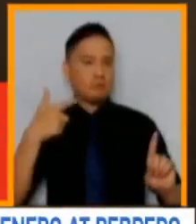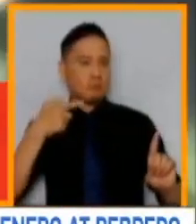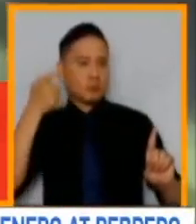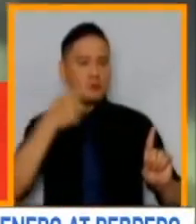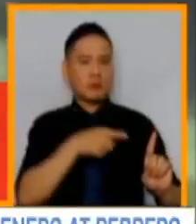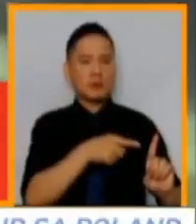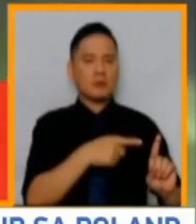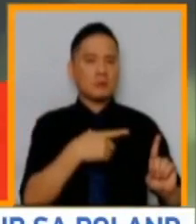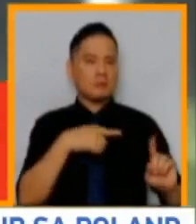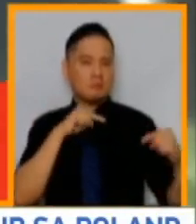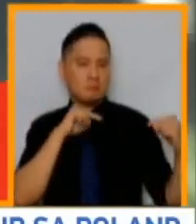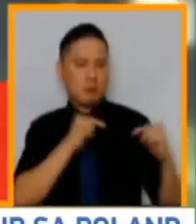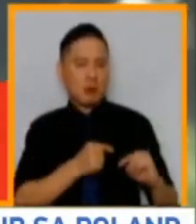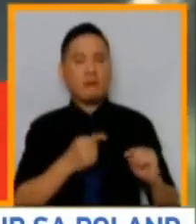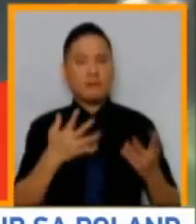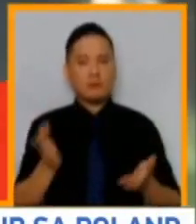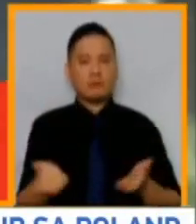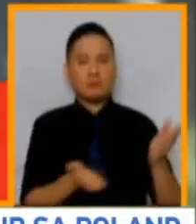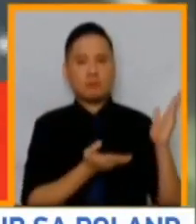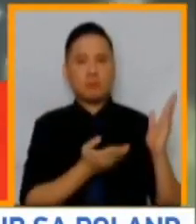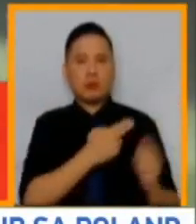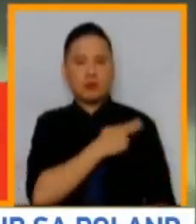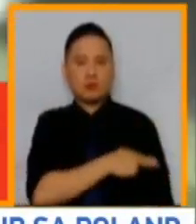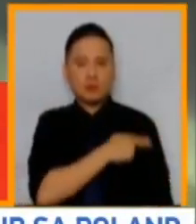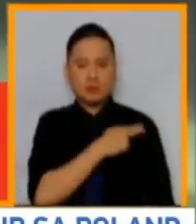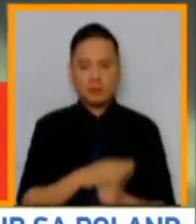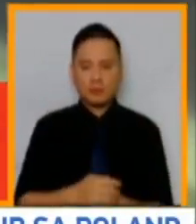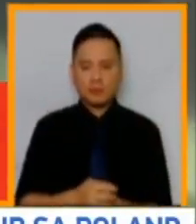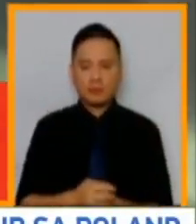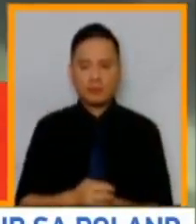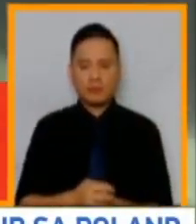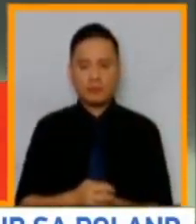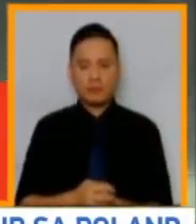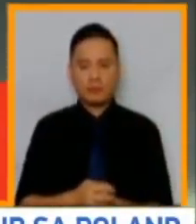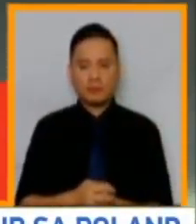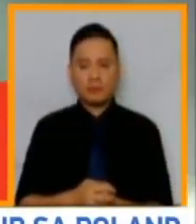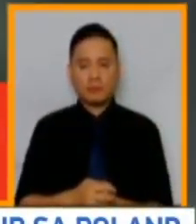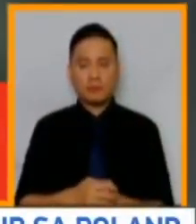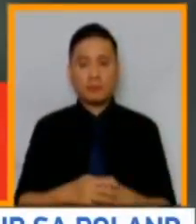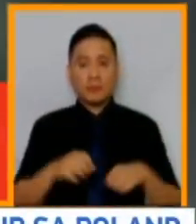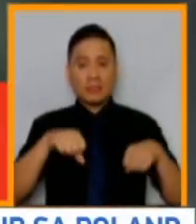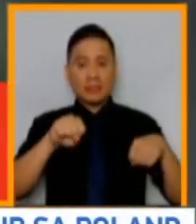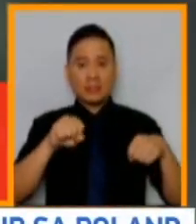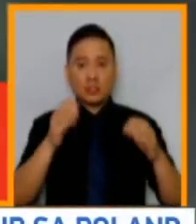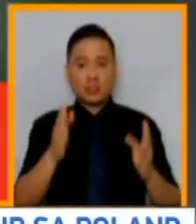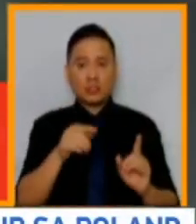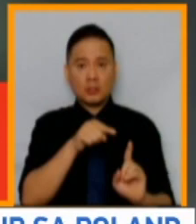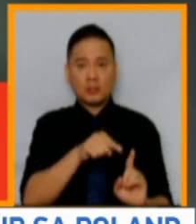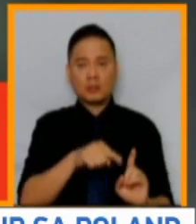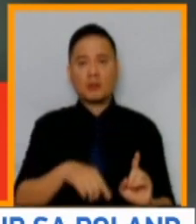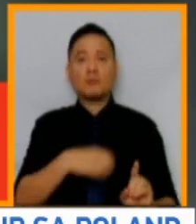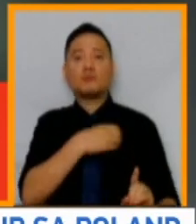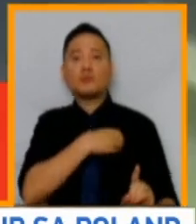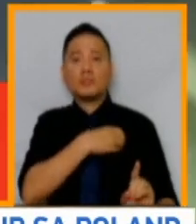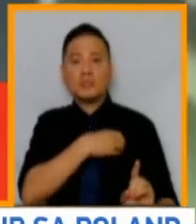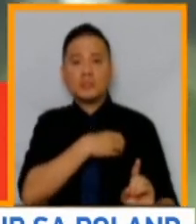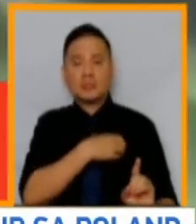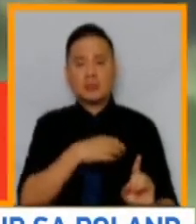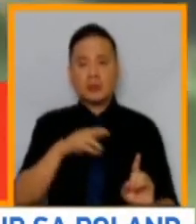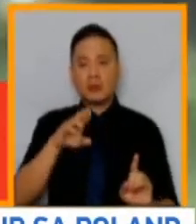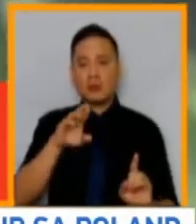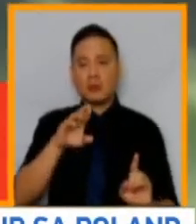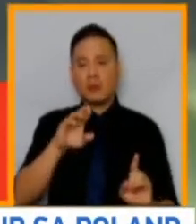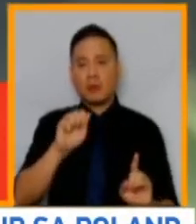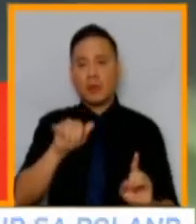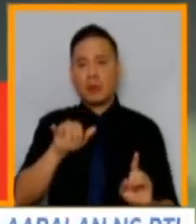Law Enforcement Board, natukoy ang rider na si Police Corporal Ray Mark Rigor. Sinampa na siya ng reklamong